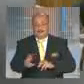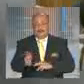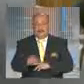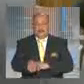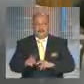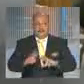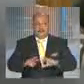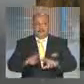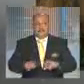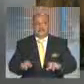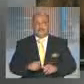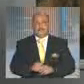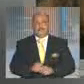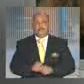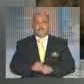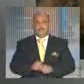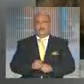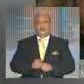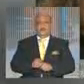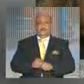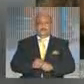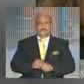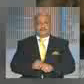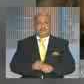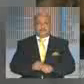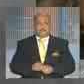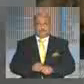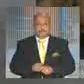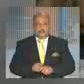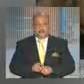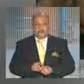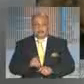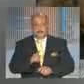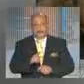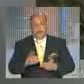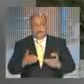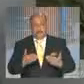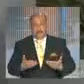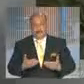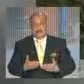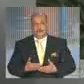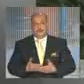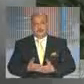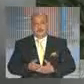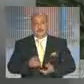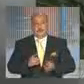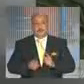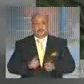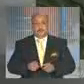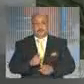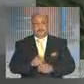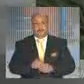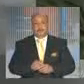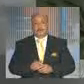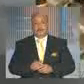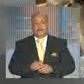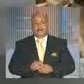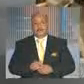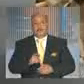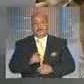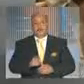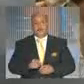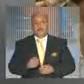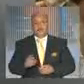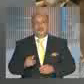تم خلال الجلسة الخاصة بقضية شهيدي الثورة وجرحاها من معتمدية دوز والتي تنظر فيها المحكمة العسكرية